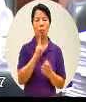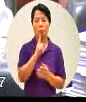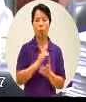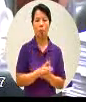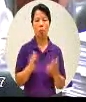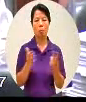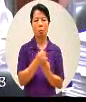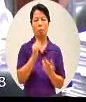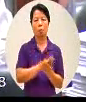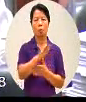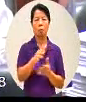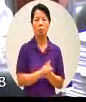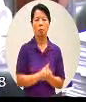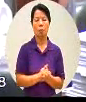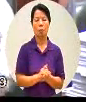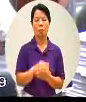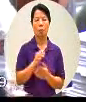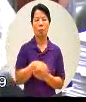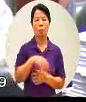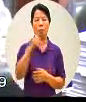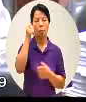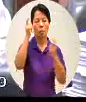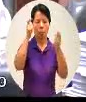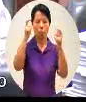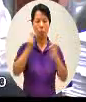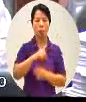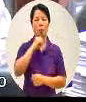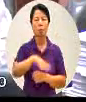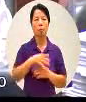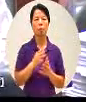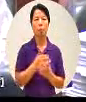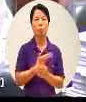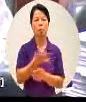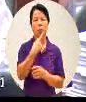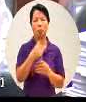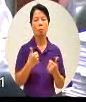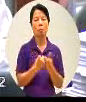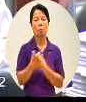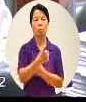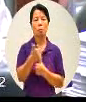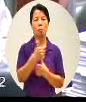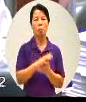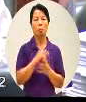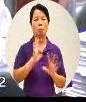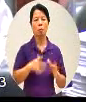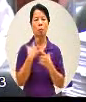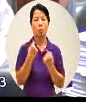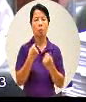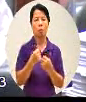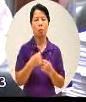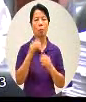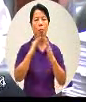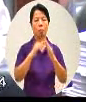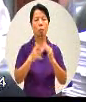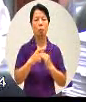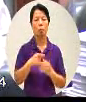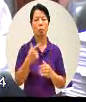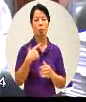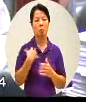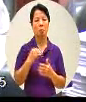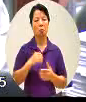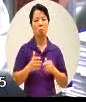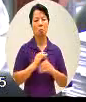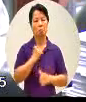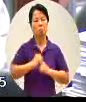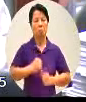并以后要高高品，不要让我们两个议员觉得说高雄市原来的市民生命比较值钱，我们